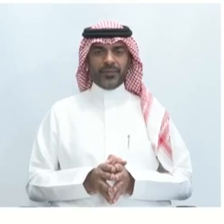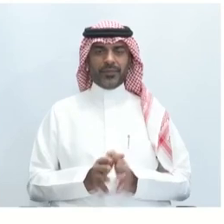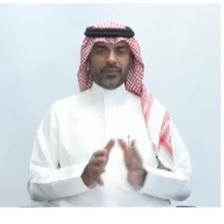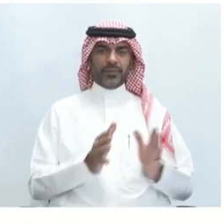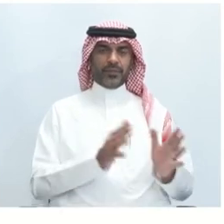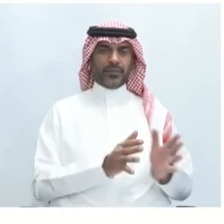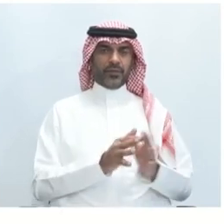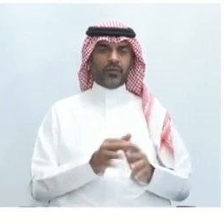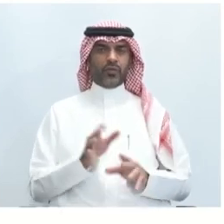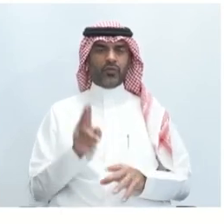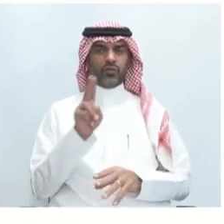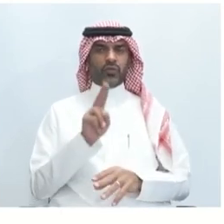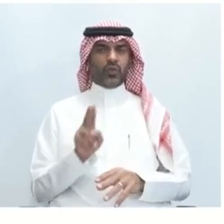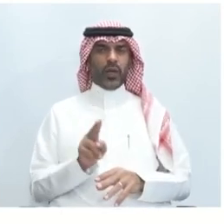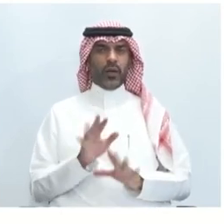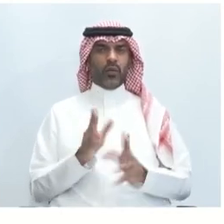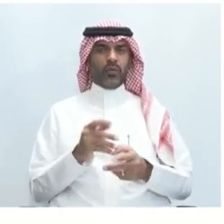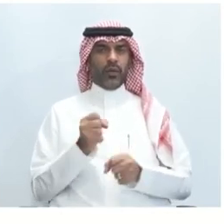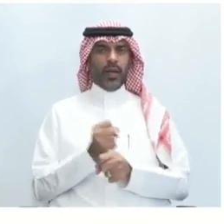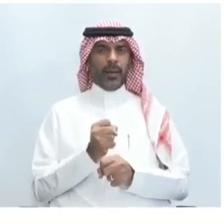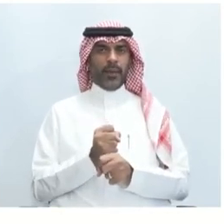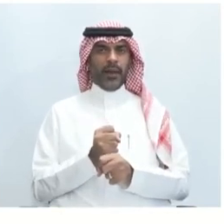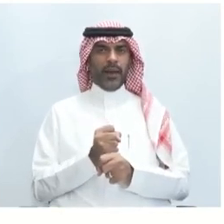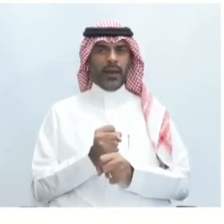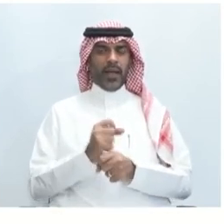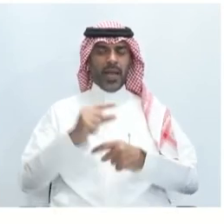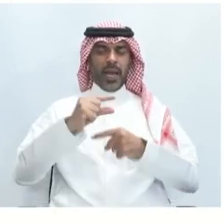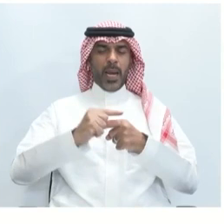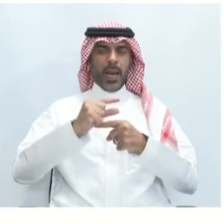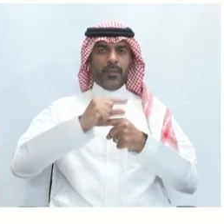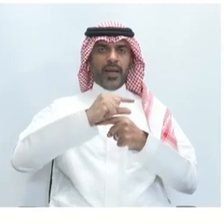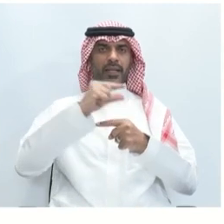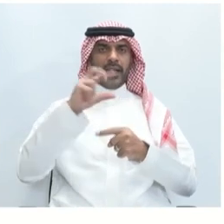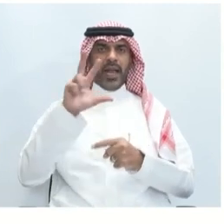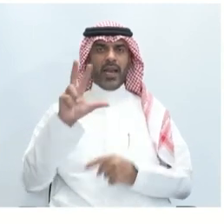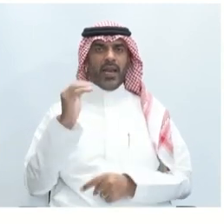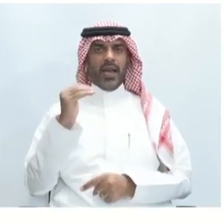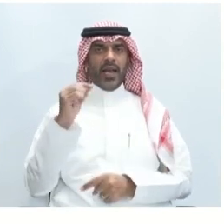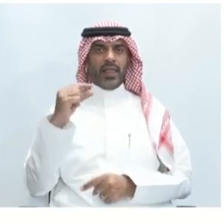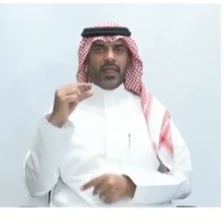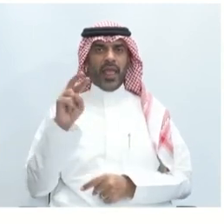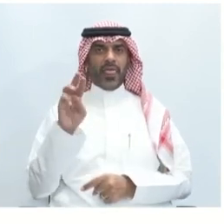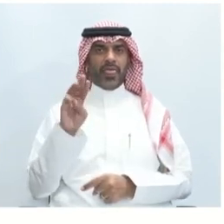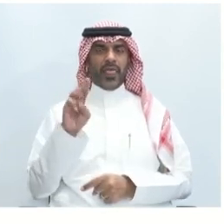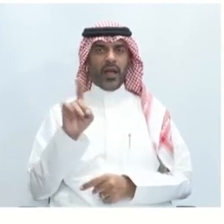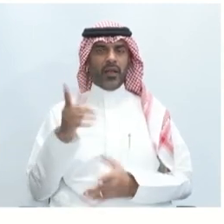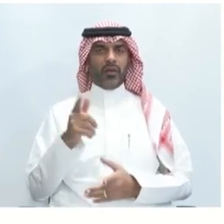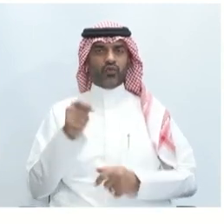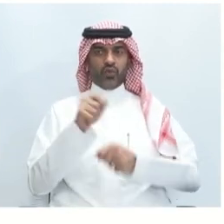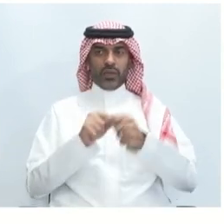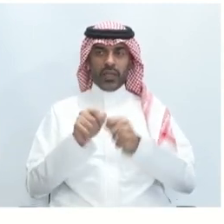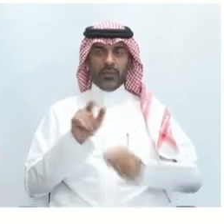طيب ماذا تفعل لبنات الحدث لبنات الحدث راينا انها تستخدم حتى تقوم